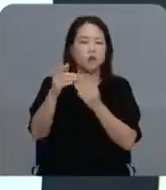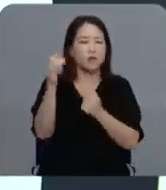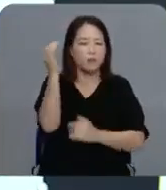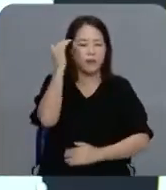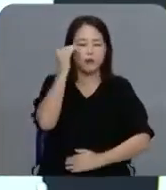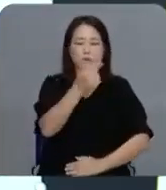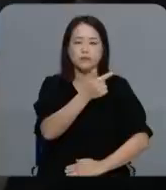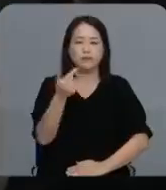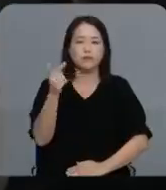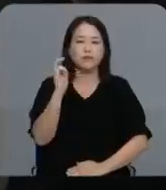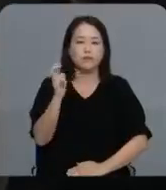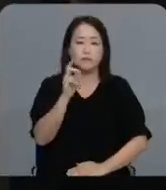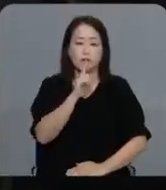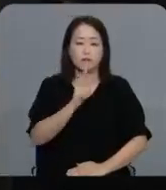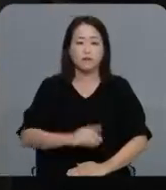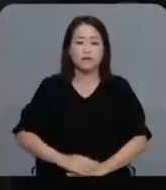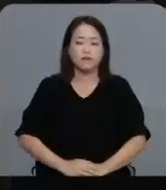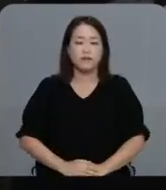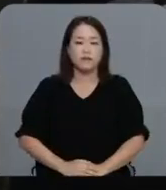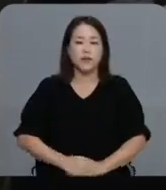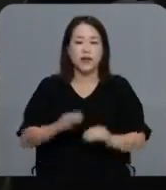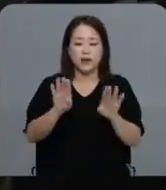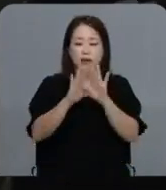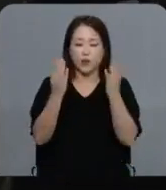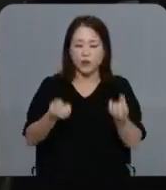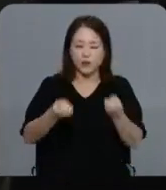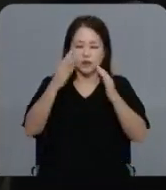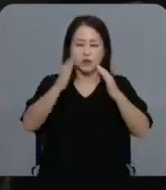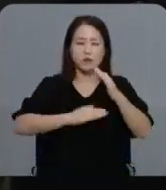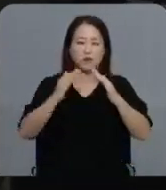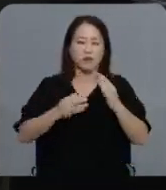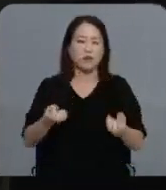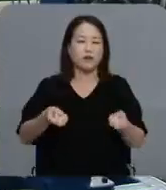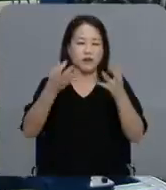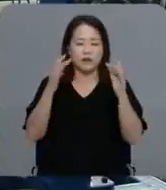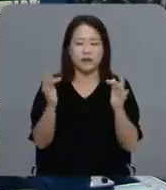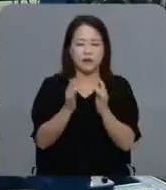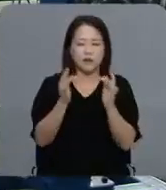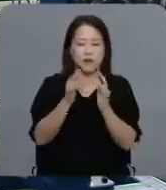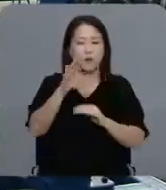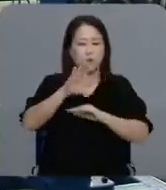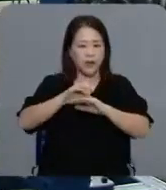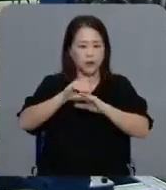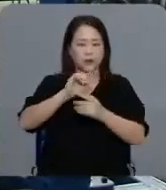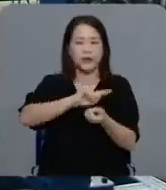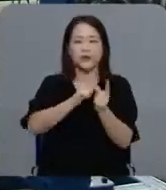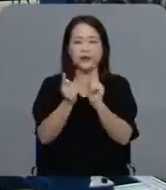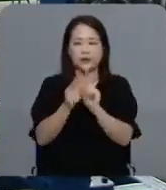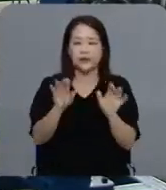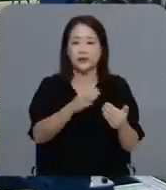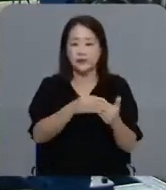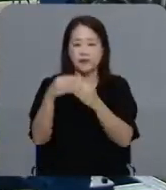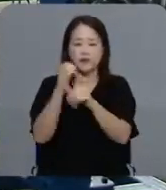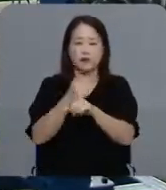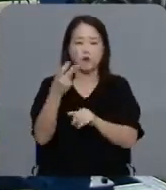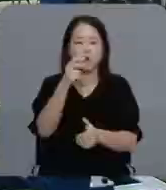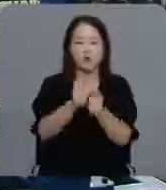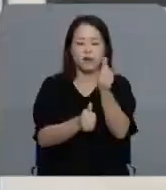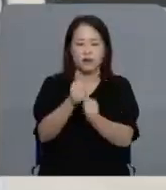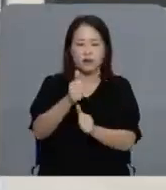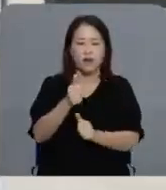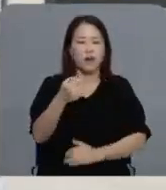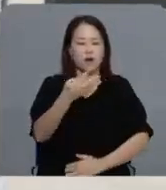있다. 개회식 등 공식 행사는 온라인 중계로 대체하고 경기장은 4개 시군 7곳으로 분산하기로